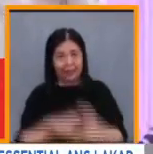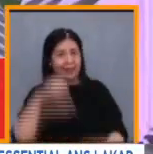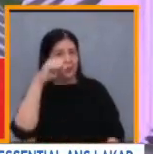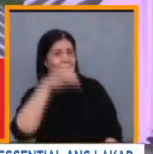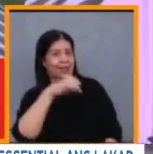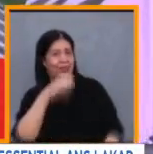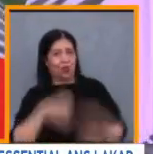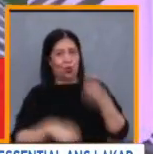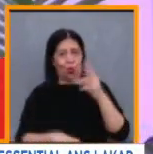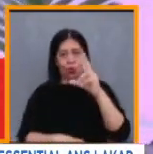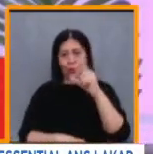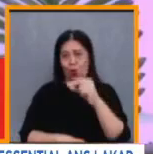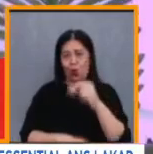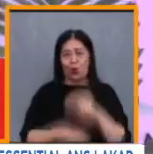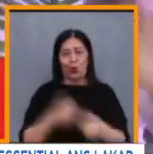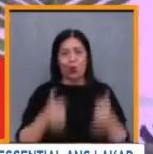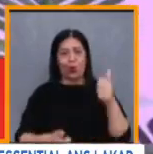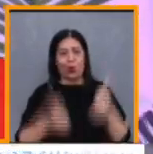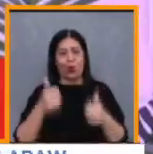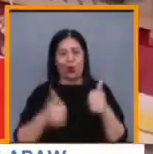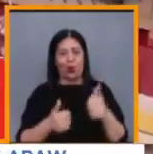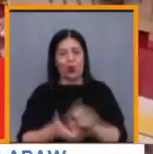Bye!